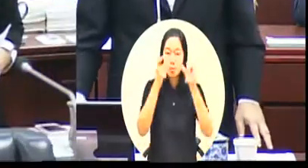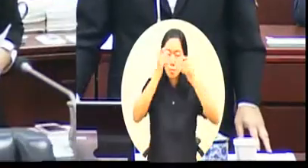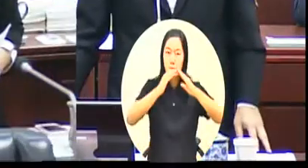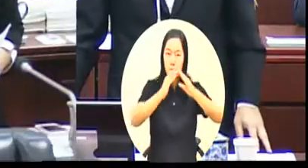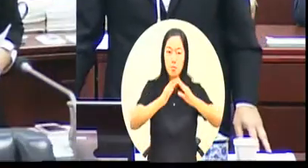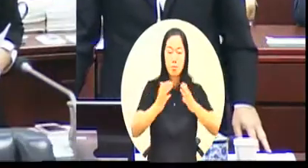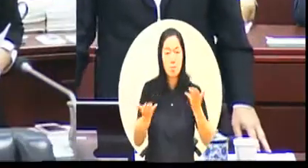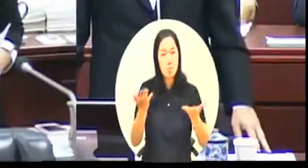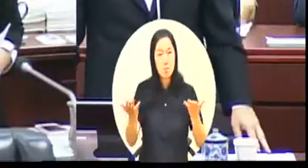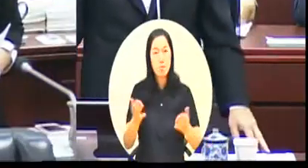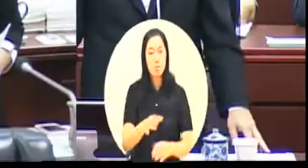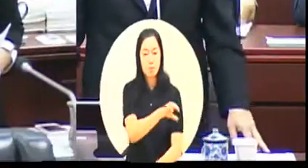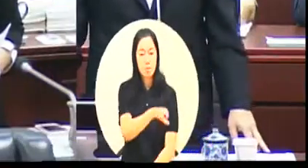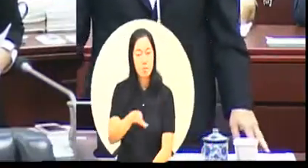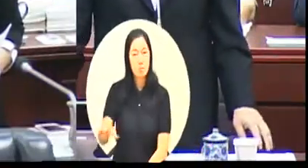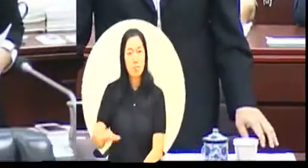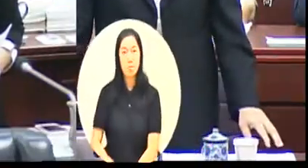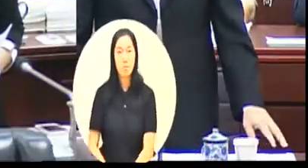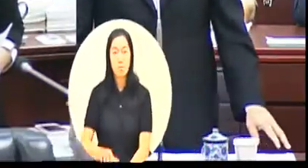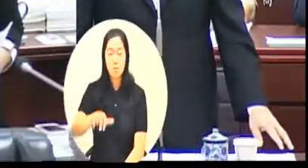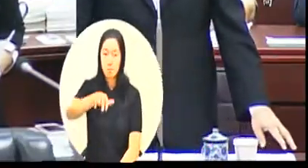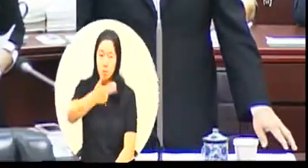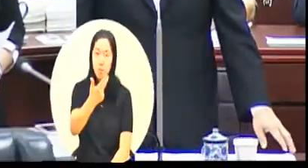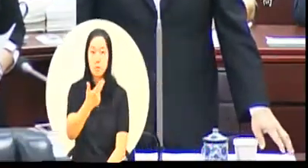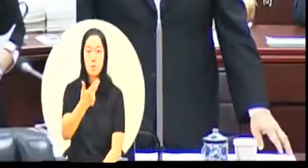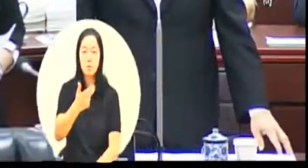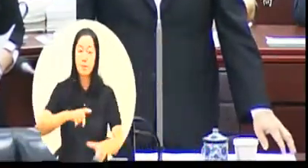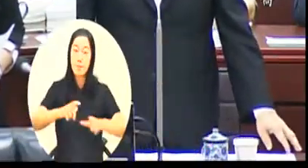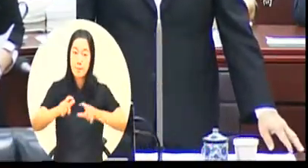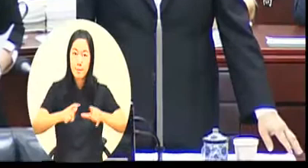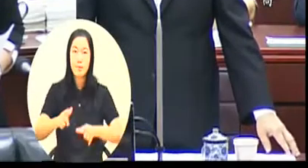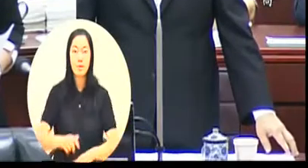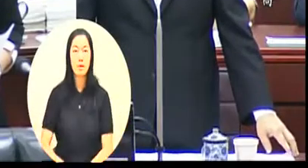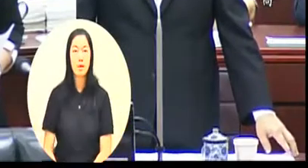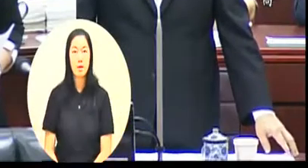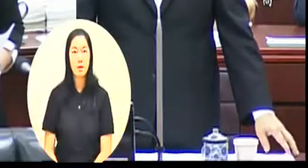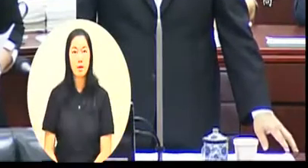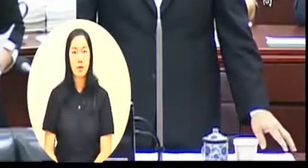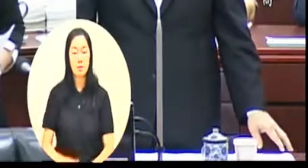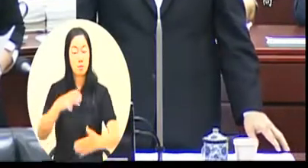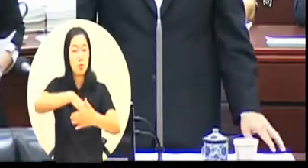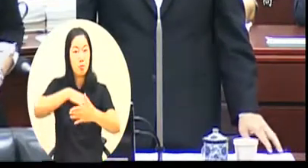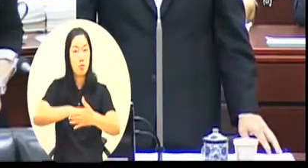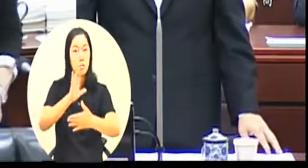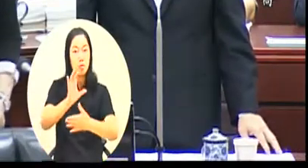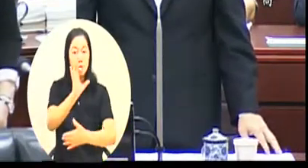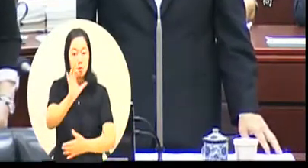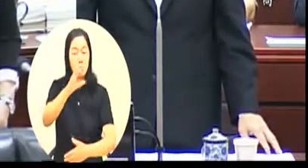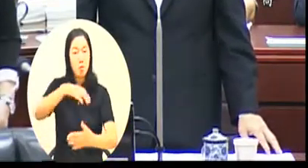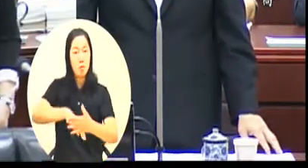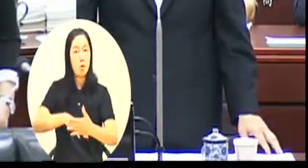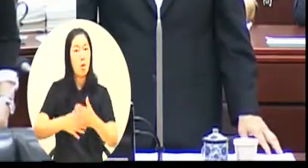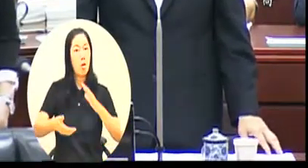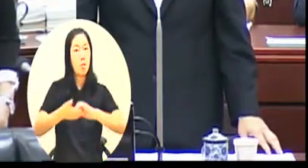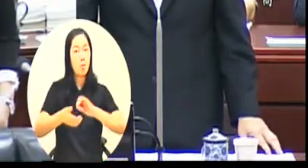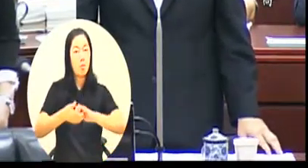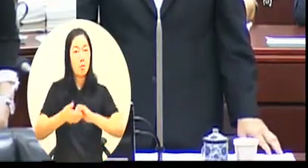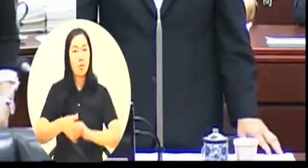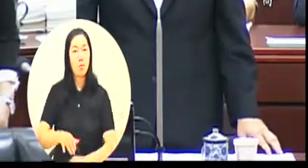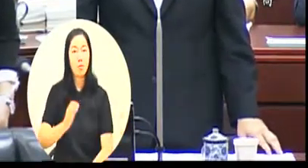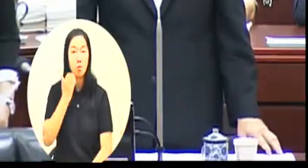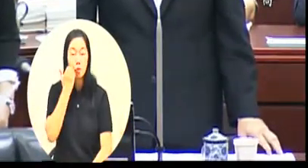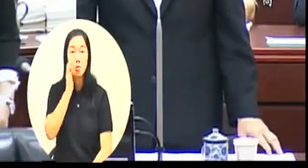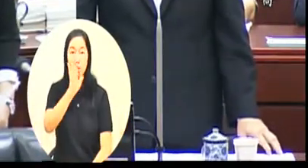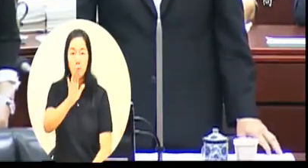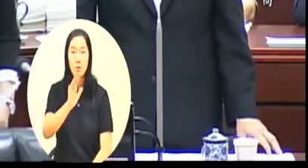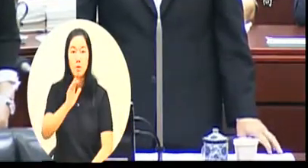多有700个公园了哈，那并不是每个公园里面都有公厕。那在有公厕的部